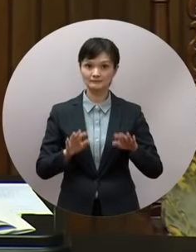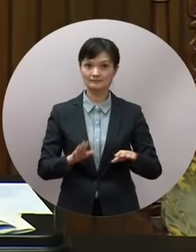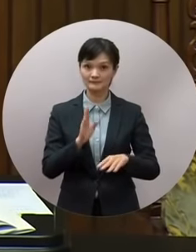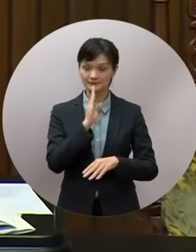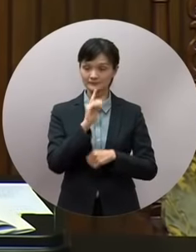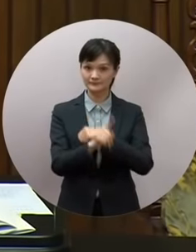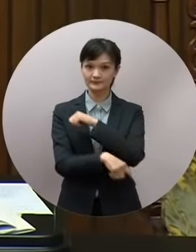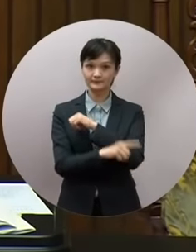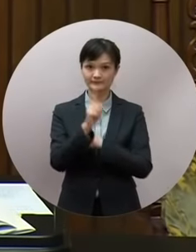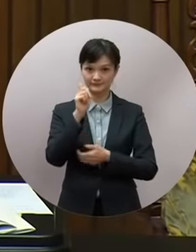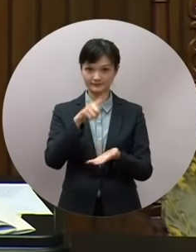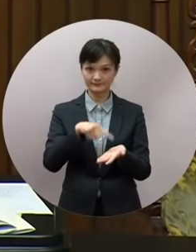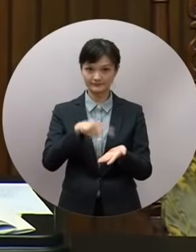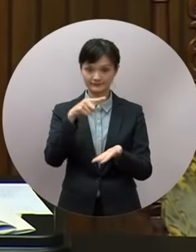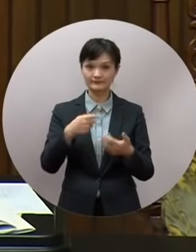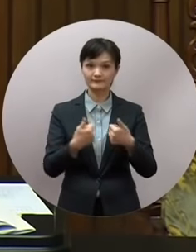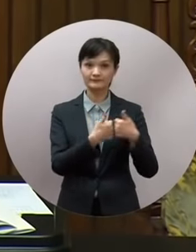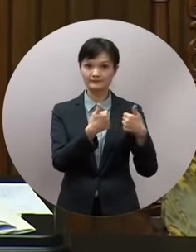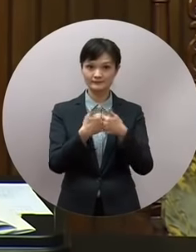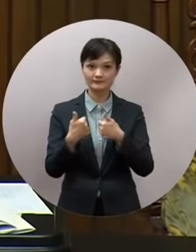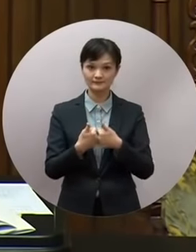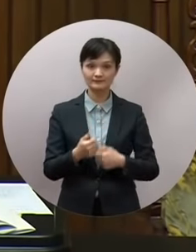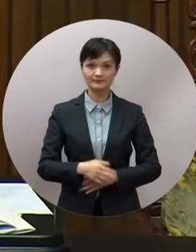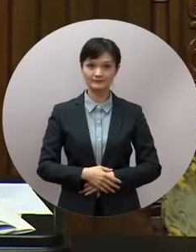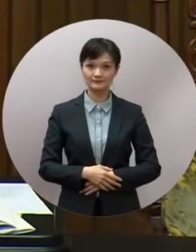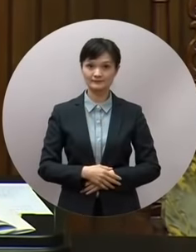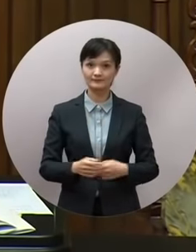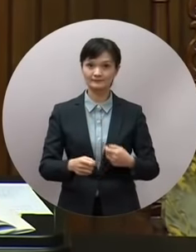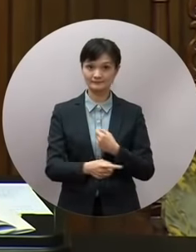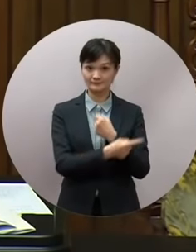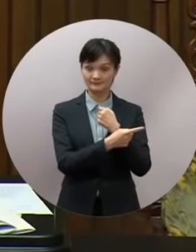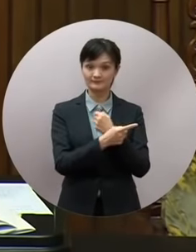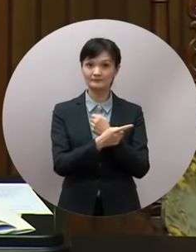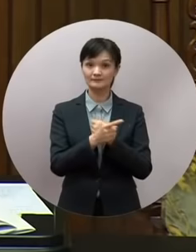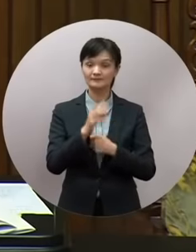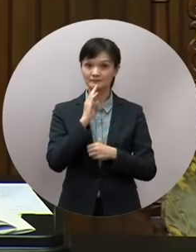会期最后一次院会，第一会期自